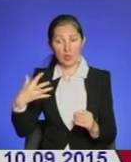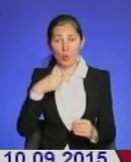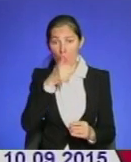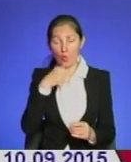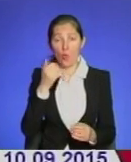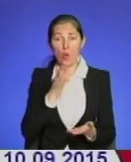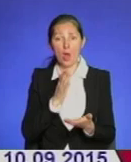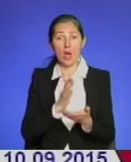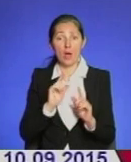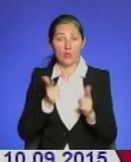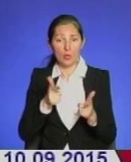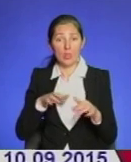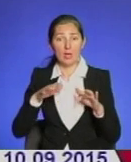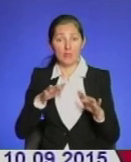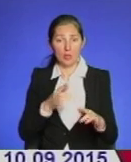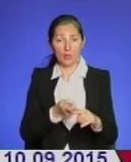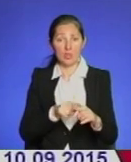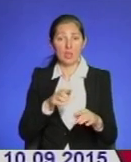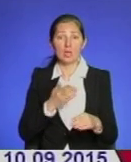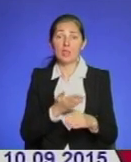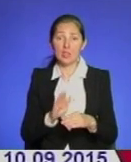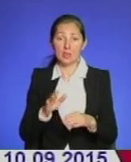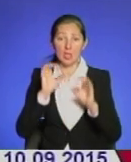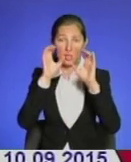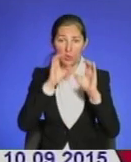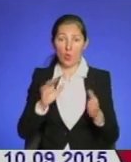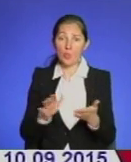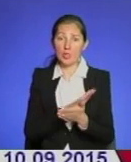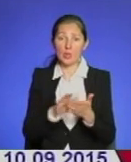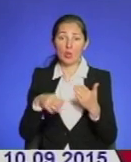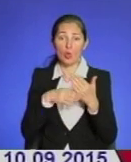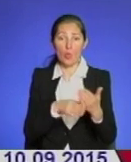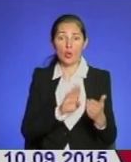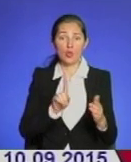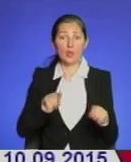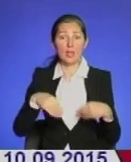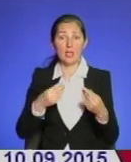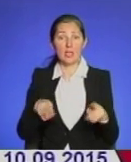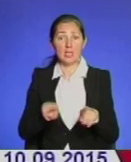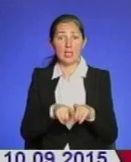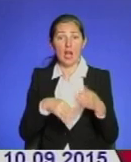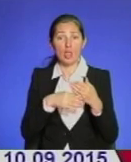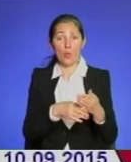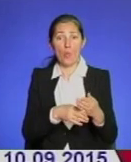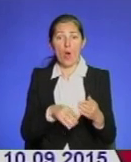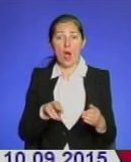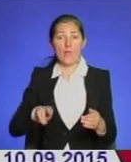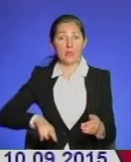вступила в дію іменно якраз в тій частині закон про безоплатну допомогу, що надається така допомога і в адміністративних,